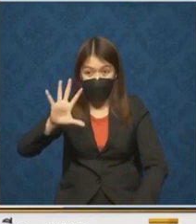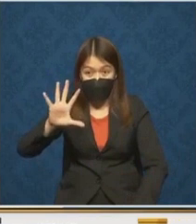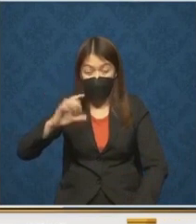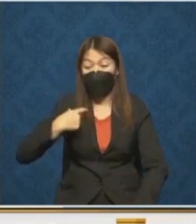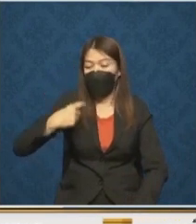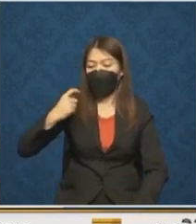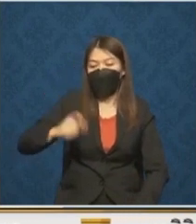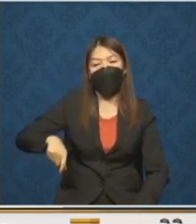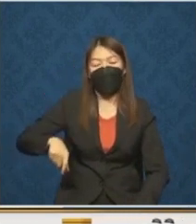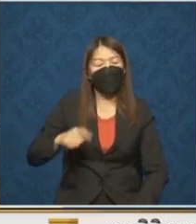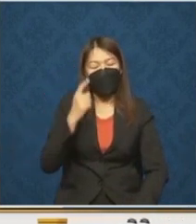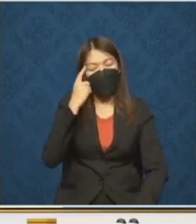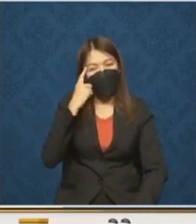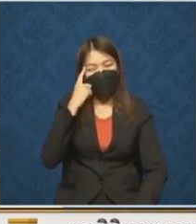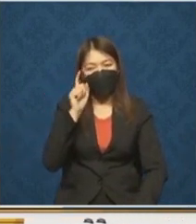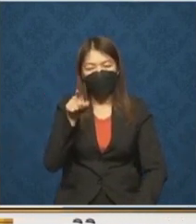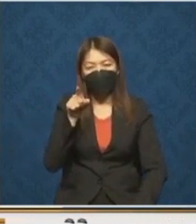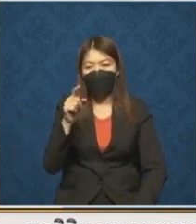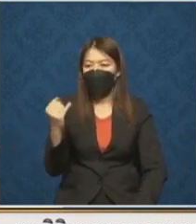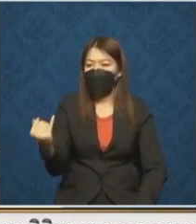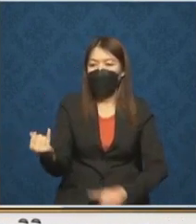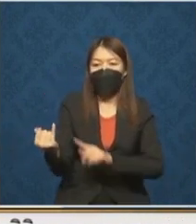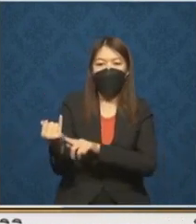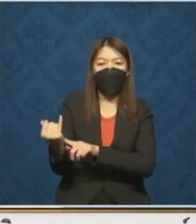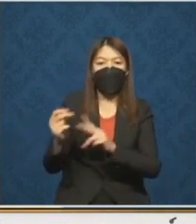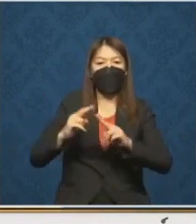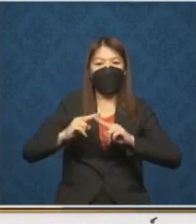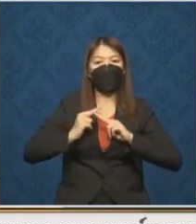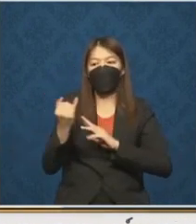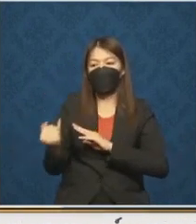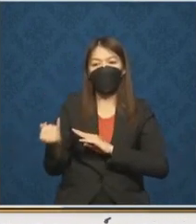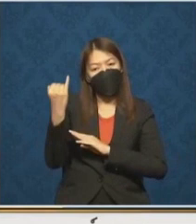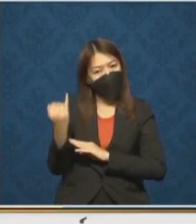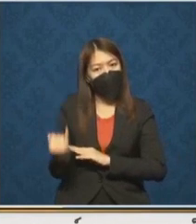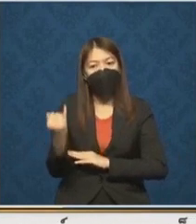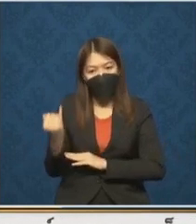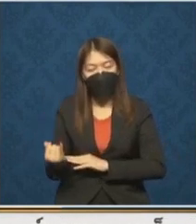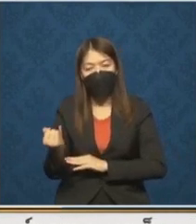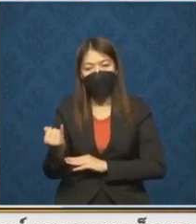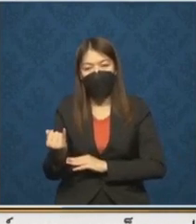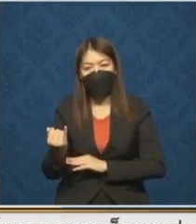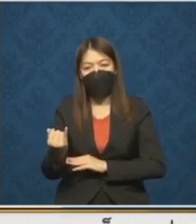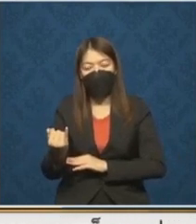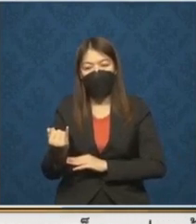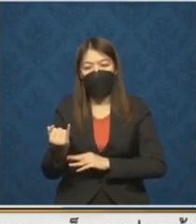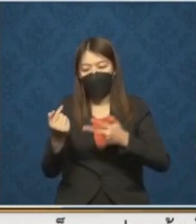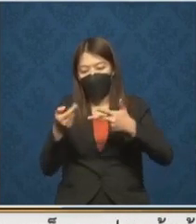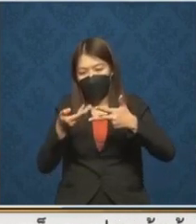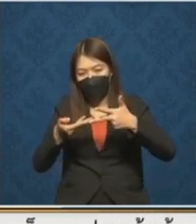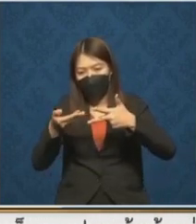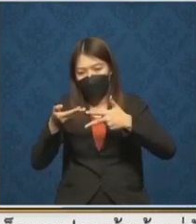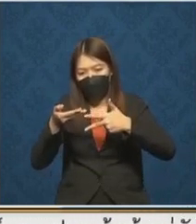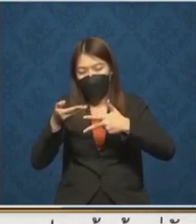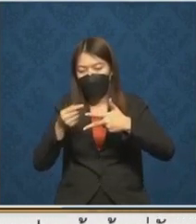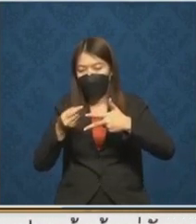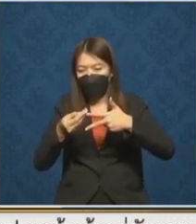้จำเรยที่แพ้ในคดีฉันต้น ฉันอุทร และฉัน ก็ไป